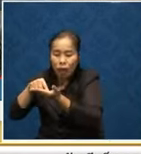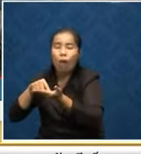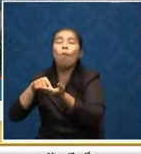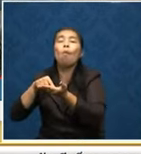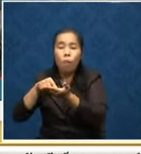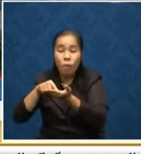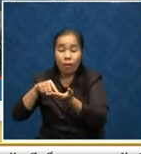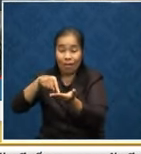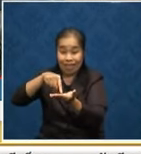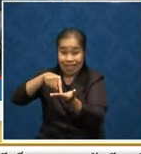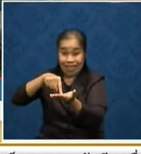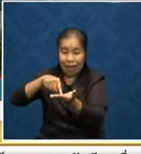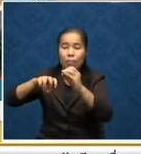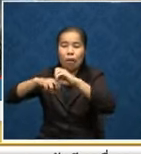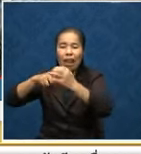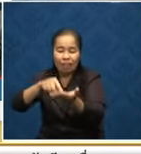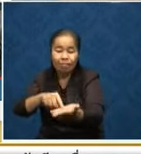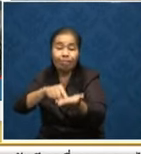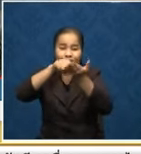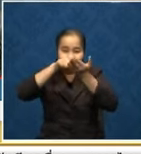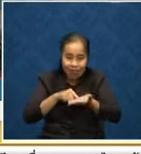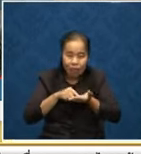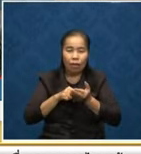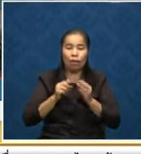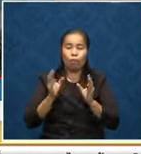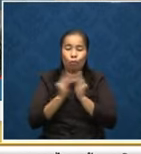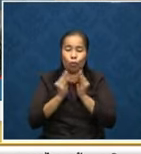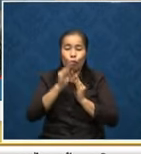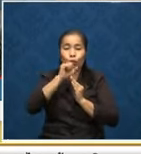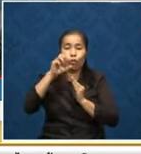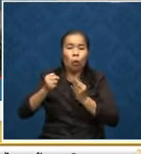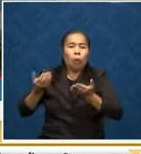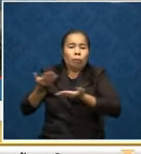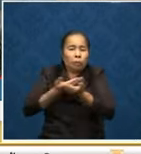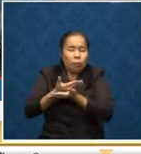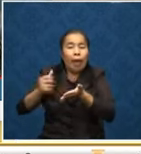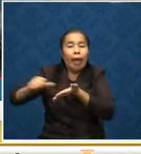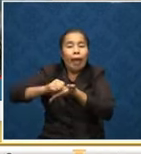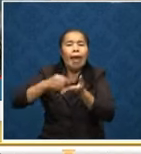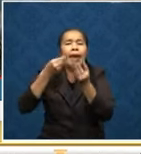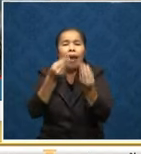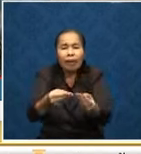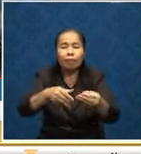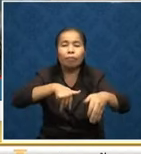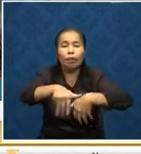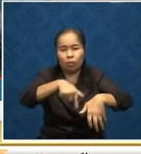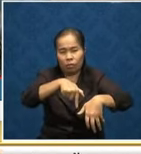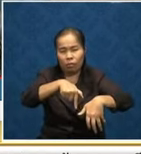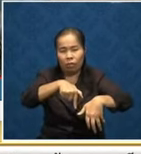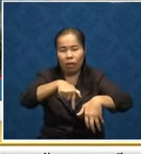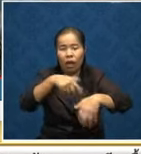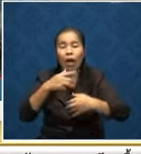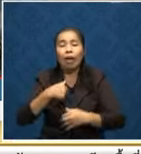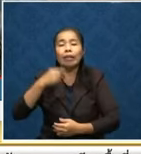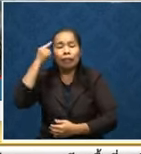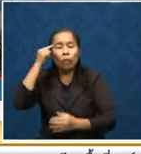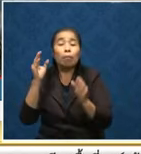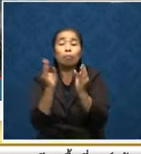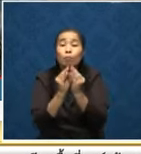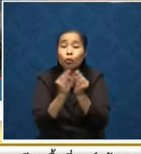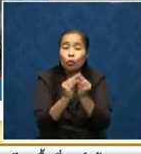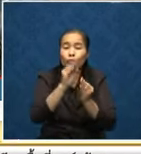หาที่เราเจอในพื้นที่มาแก้ไขกันในสภาแห่งนี้นะครับดังนั้นเองครับผมจึงเรียนท่านประธานว่าการประชุมส